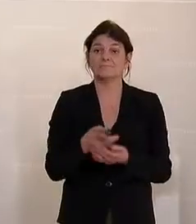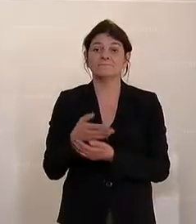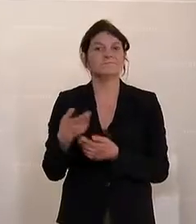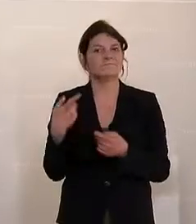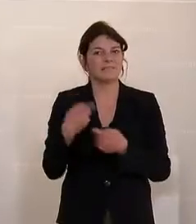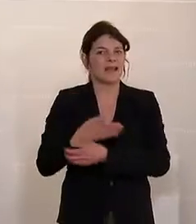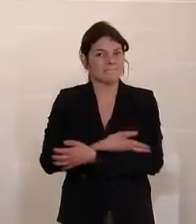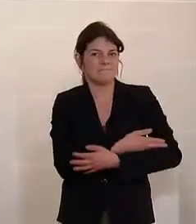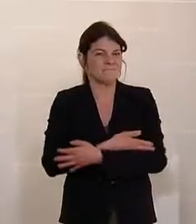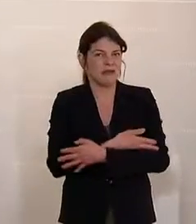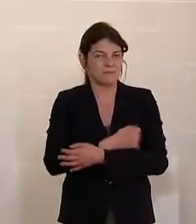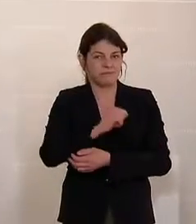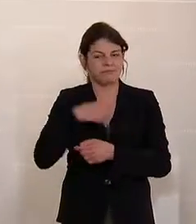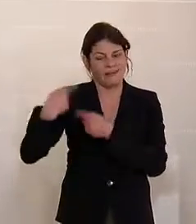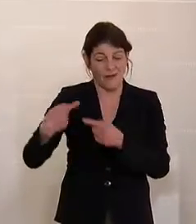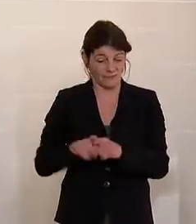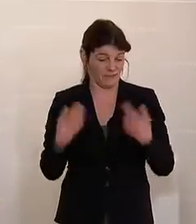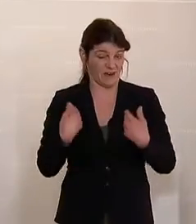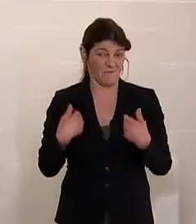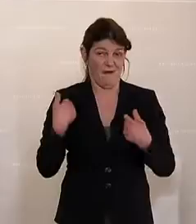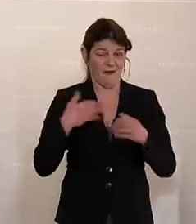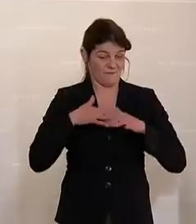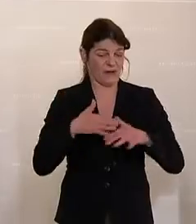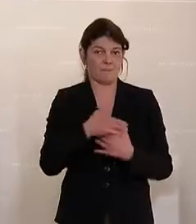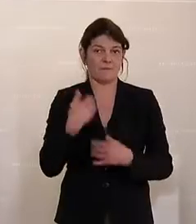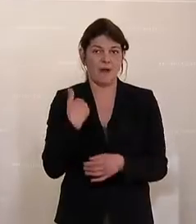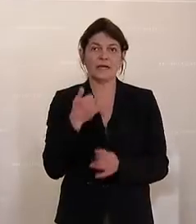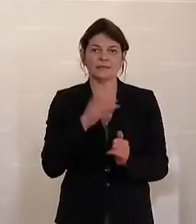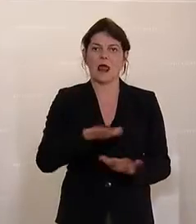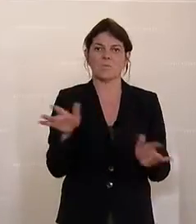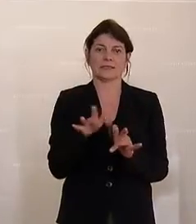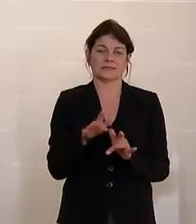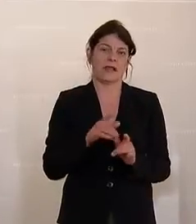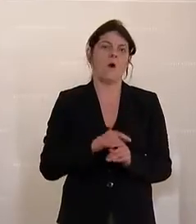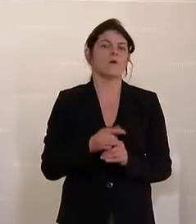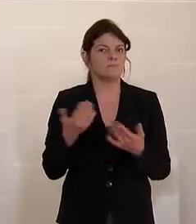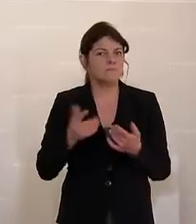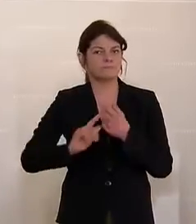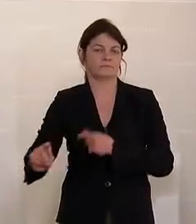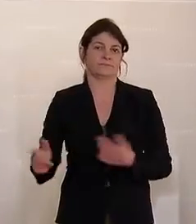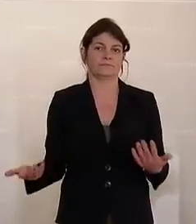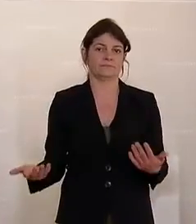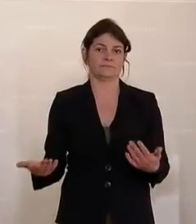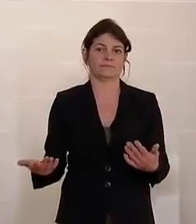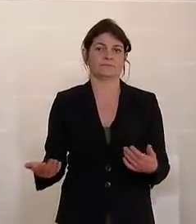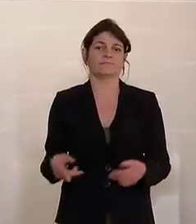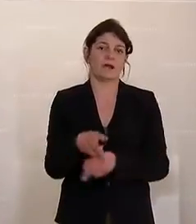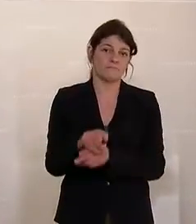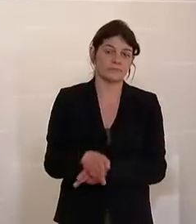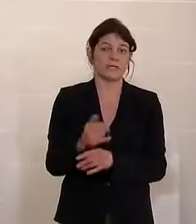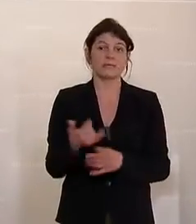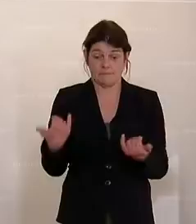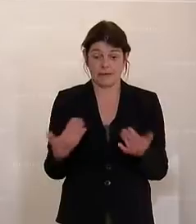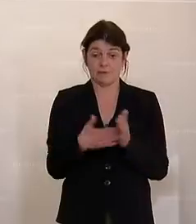so wie ich das eine bin, werden in den Ruhestand treten bzw. in Pension gehen. Und dazu ist